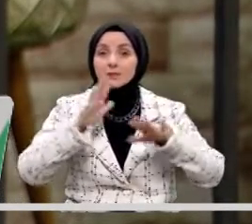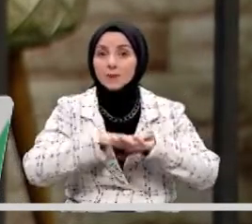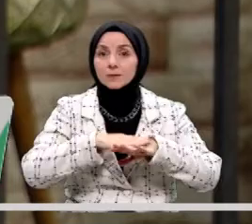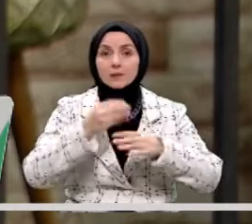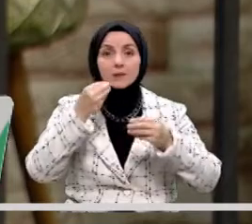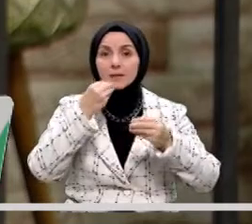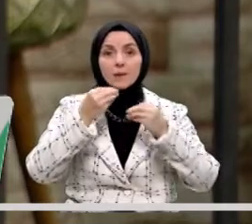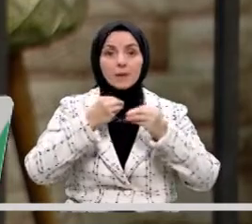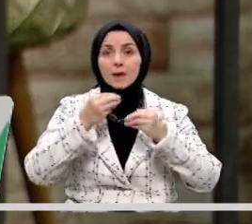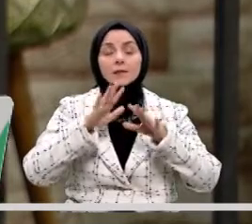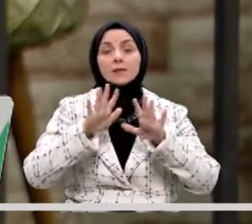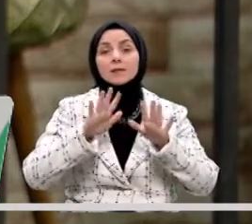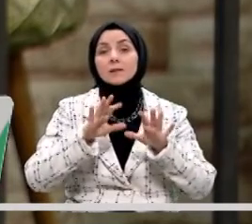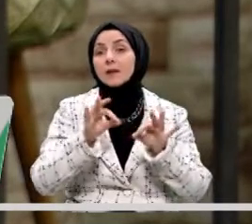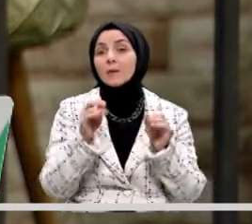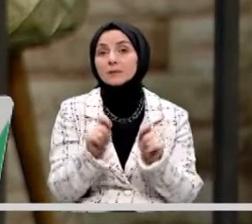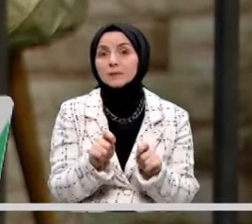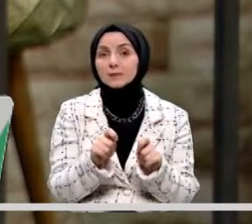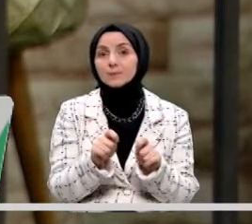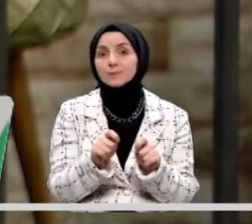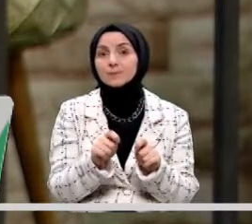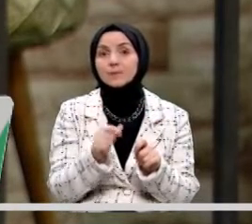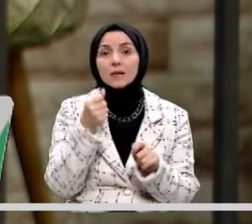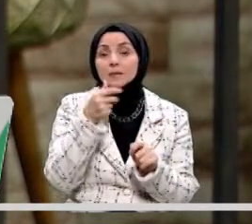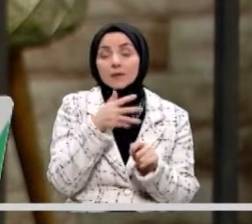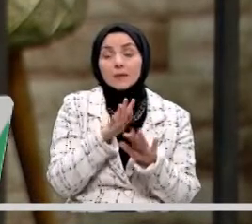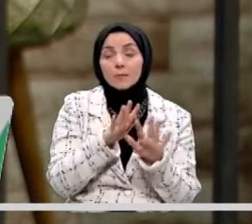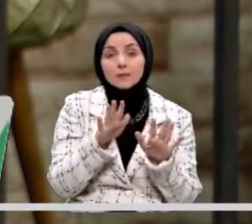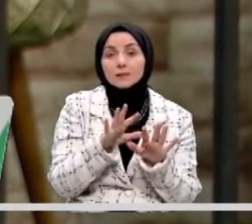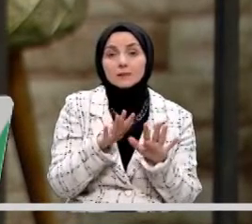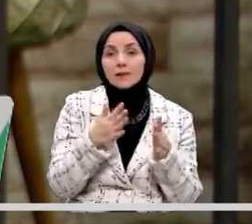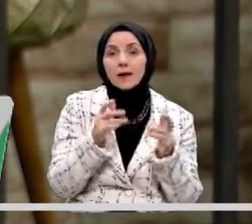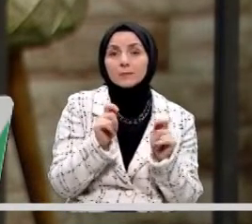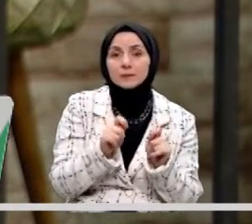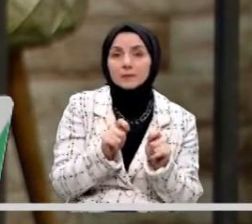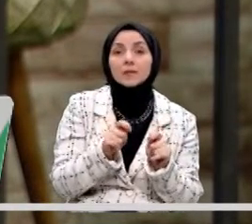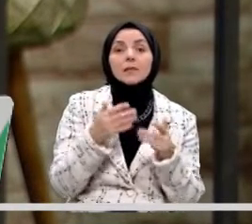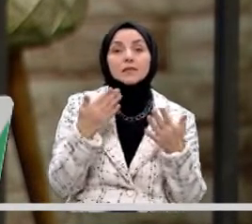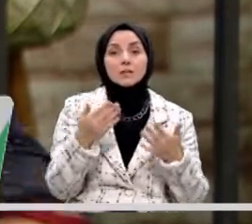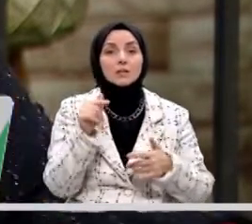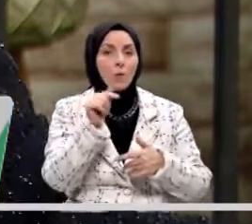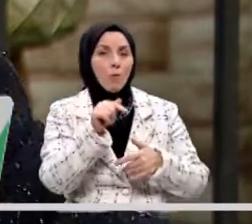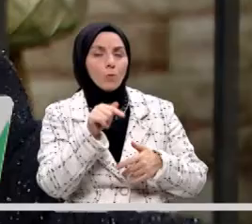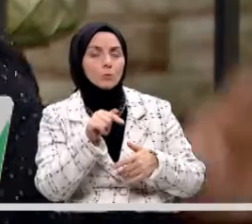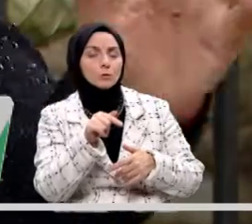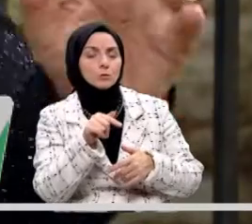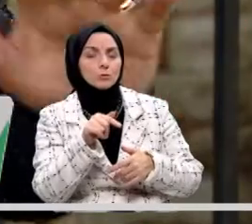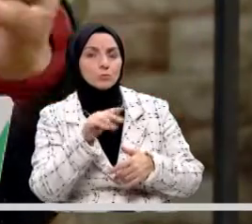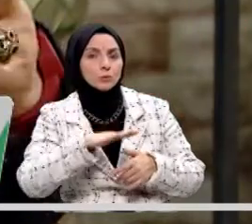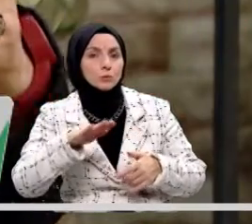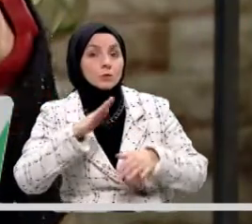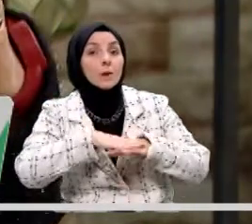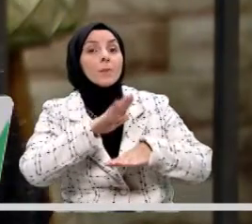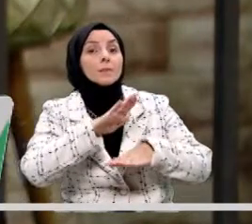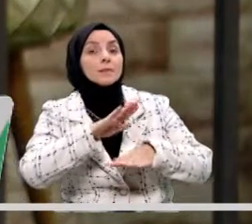sayamayana ne yaptık işte orada çocuğa hangi negatif duyguyu zemine yerleştirdi zemin o korku